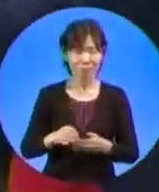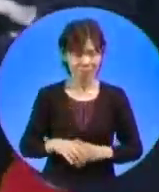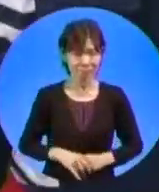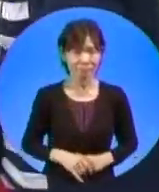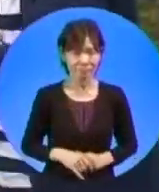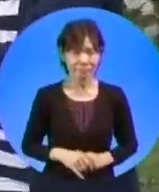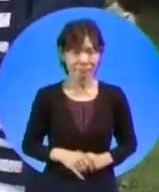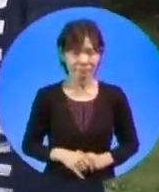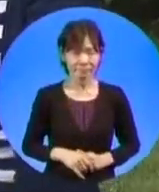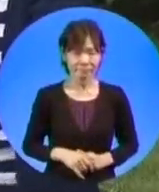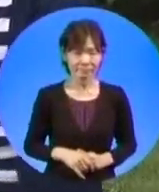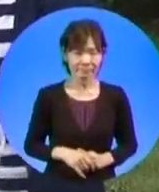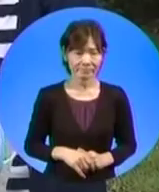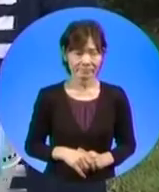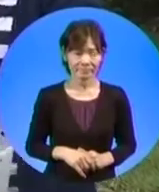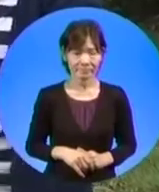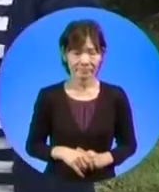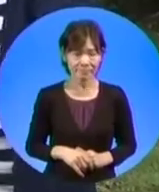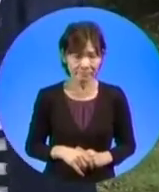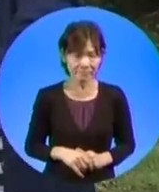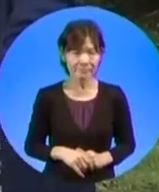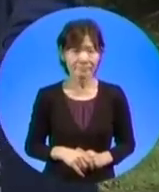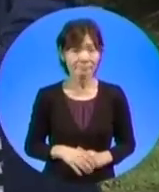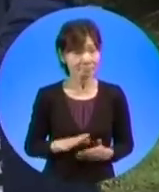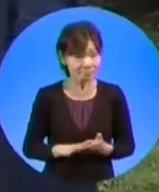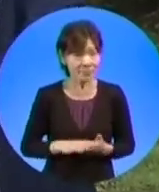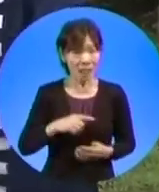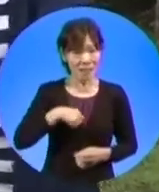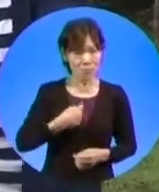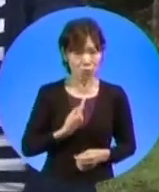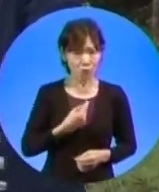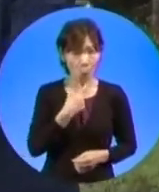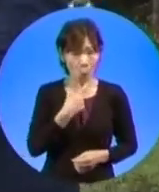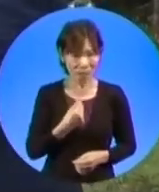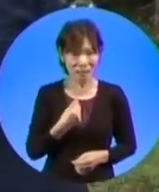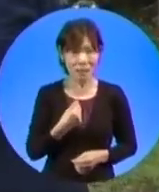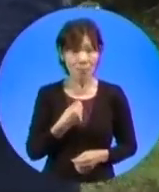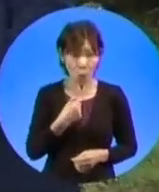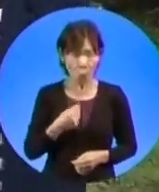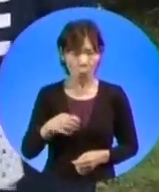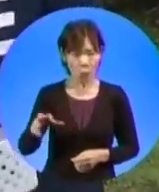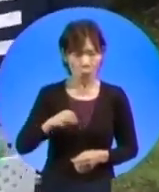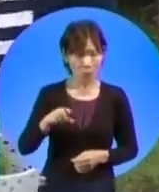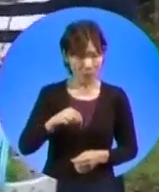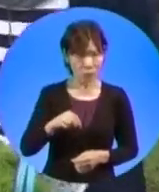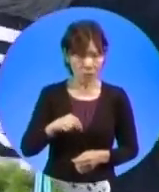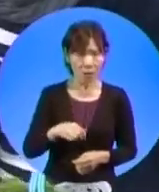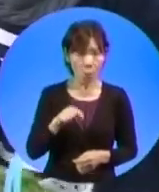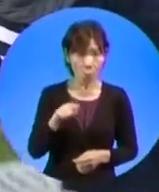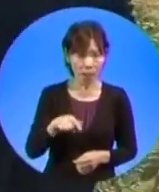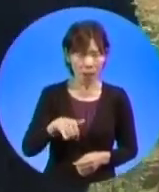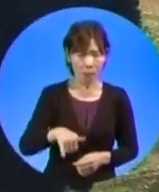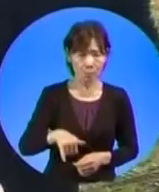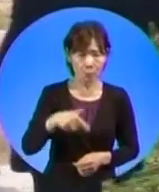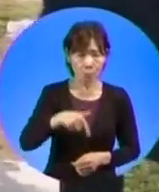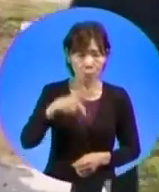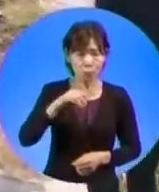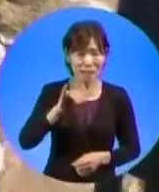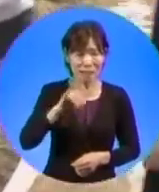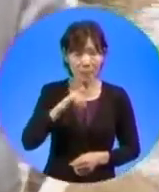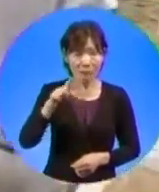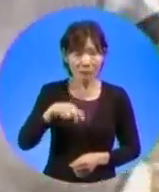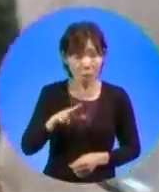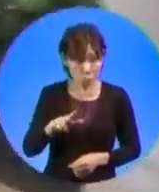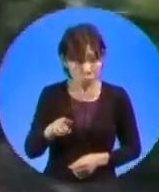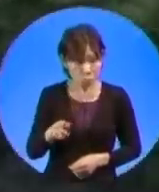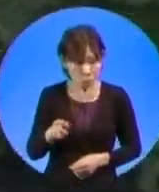ただくと、 う ん、 あ、そう、 はい、買い上げていただくことですね。 じゃあ自分が欲しいものを取って、 欲しいものを取って、 プチベール、これ、